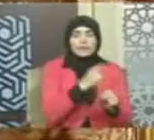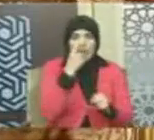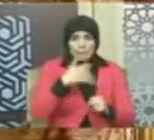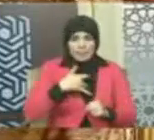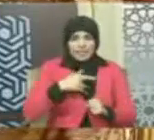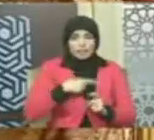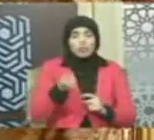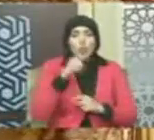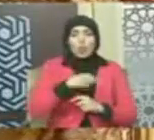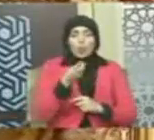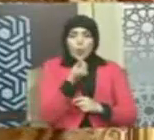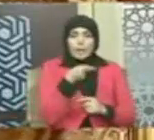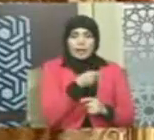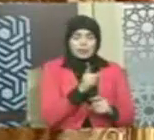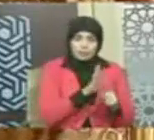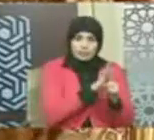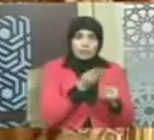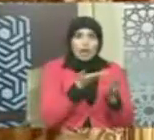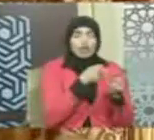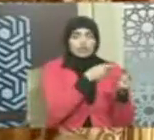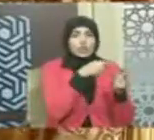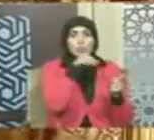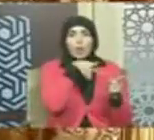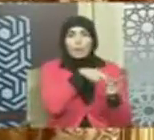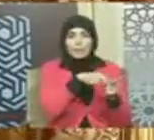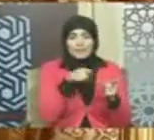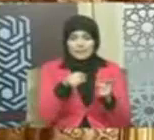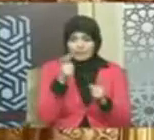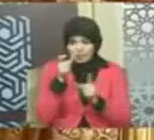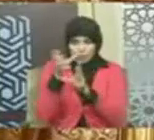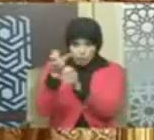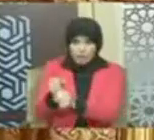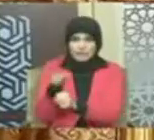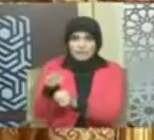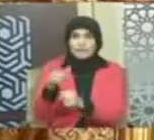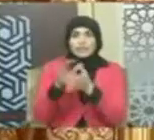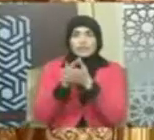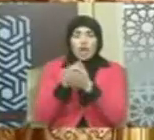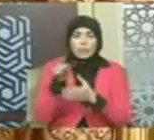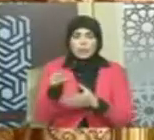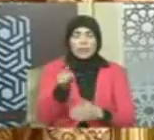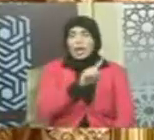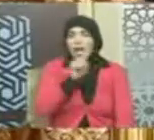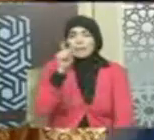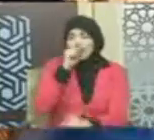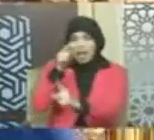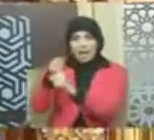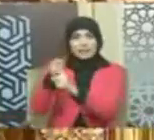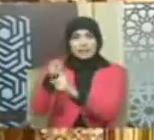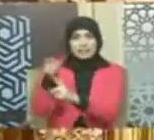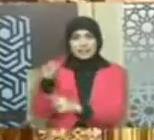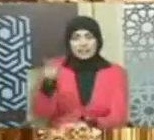فهل أنتم مسلموا لي صاحبي؟ فما أوذي أبو بكر بعدها